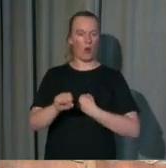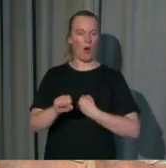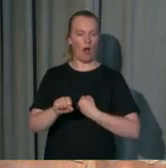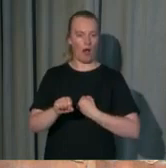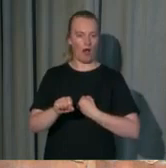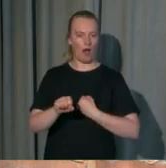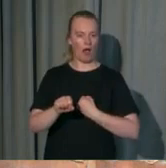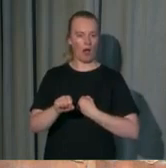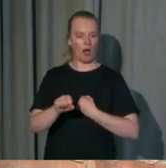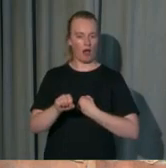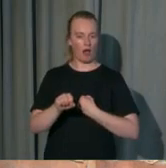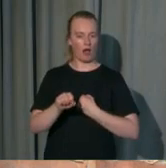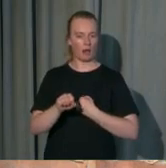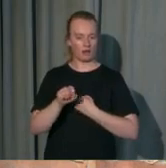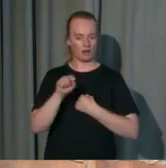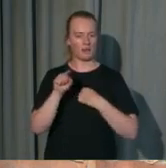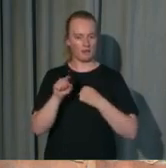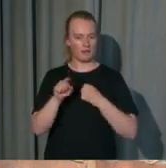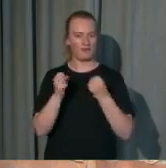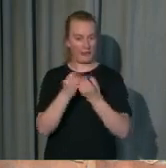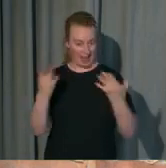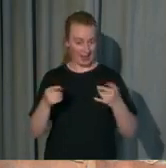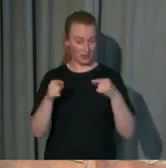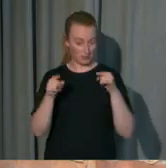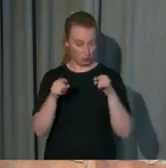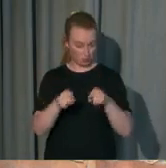ikke vedvarer i årene fremover?